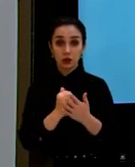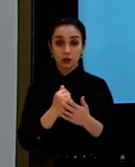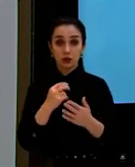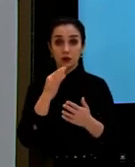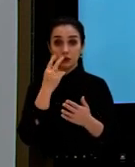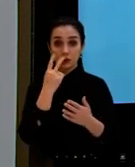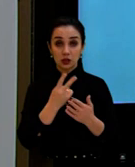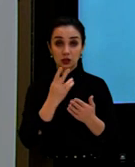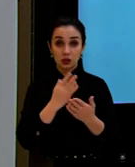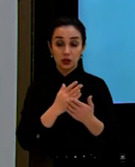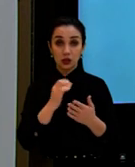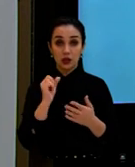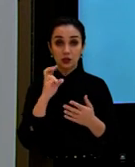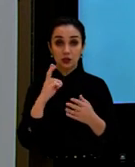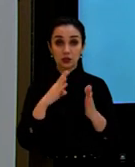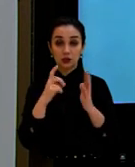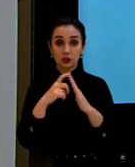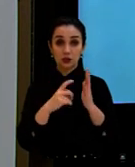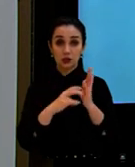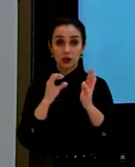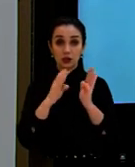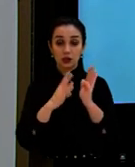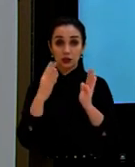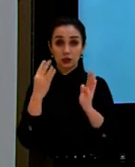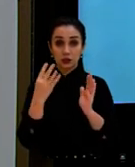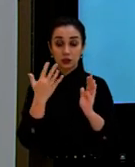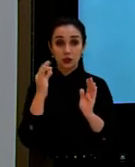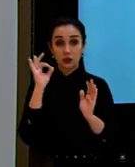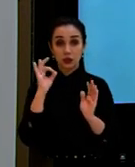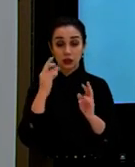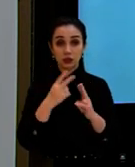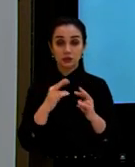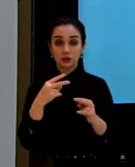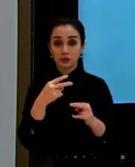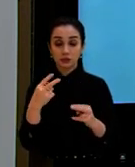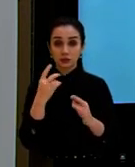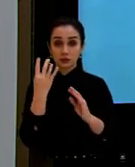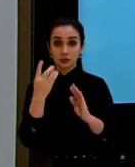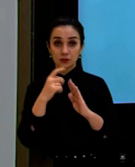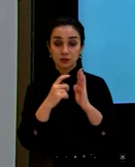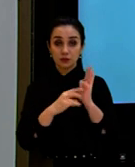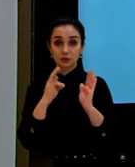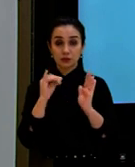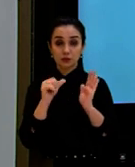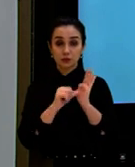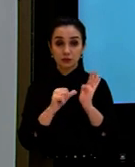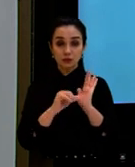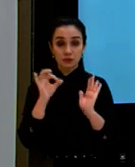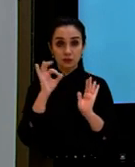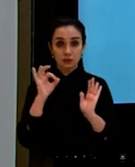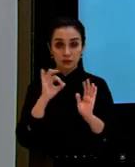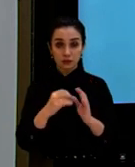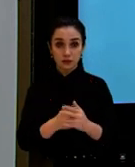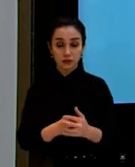Получаем выражение. АВ, деленное на синус 45 градуса, равно 4, деленное на синус 60